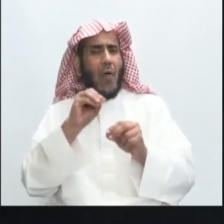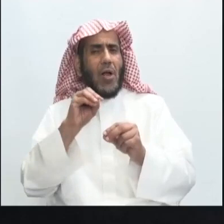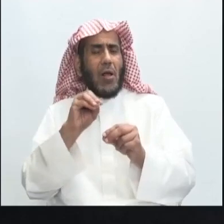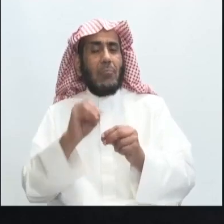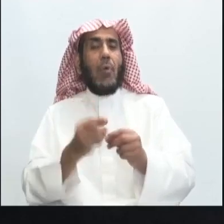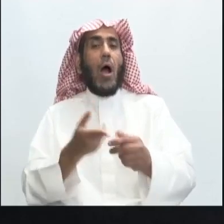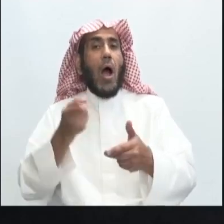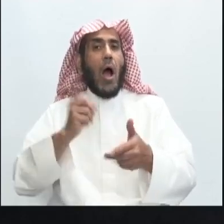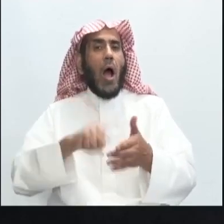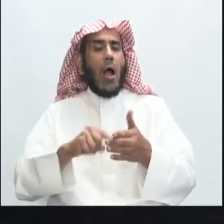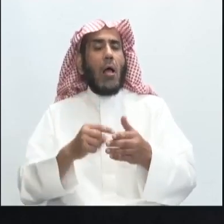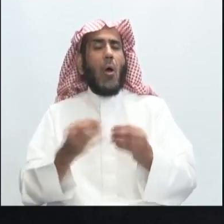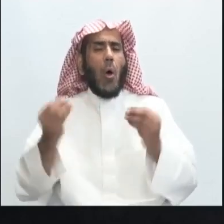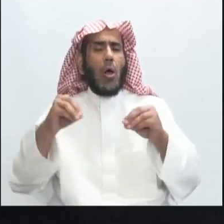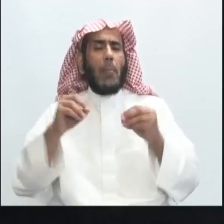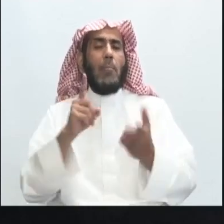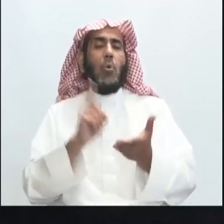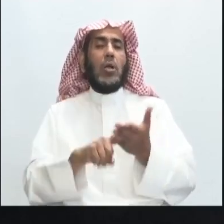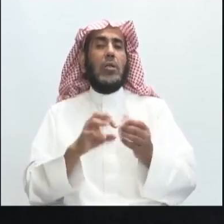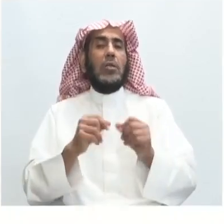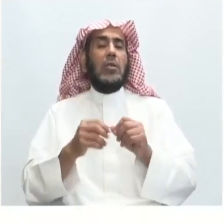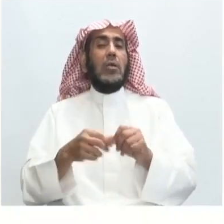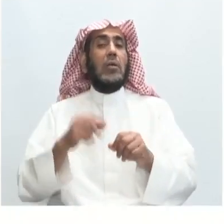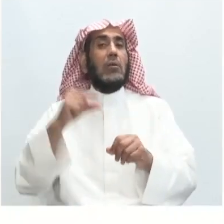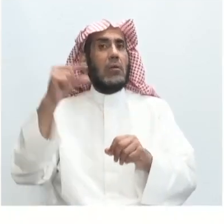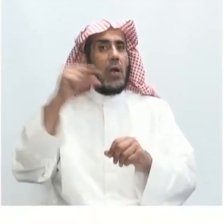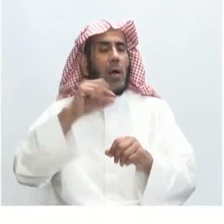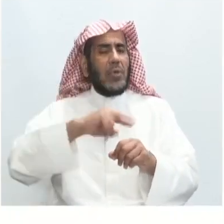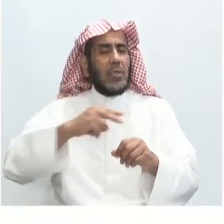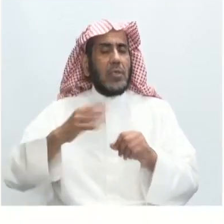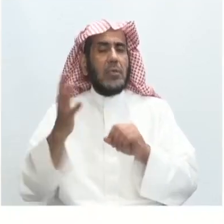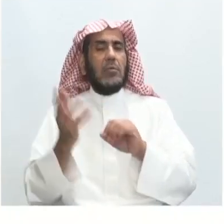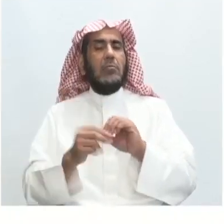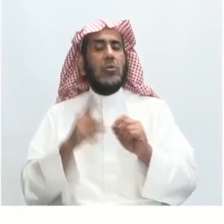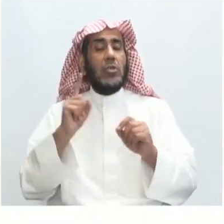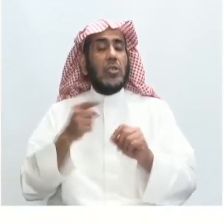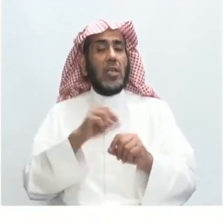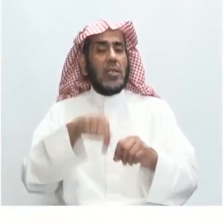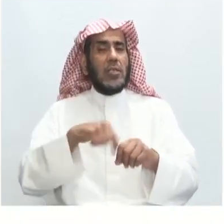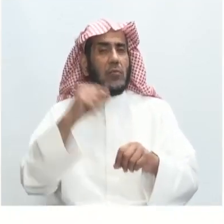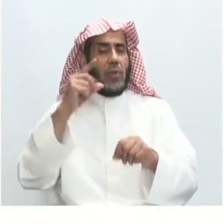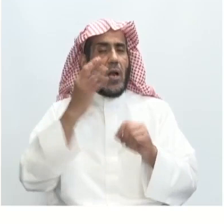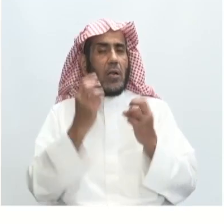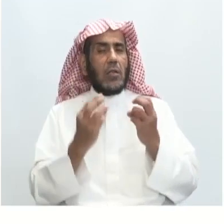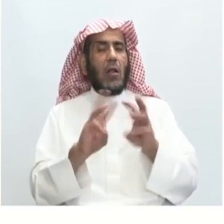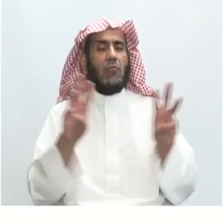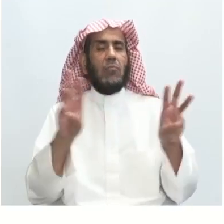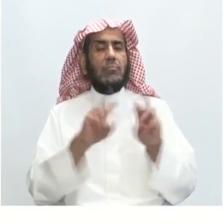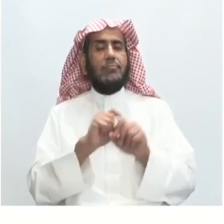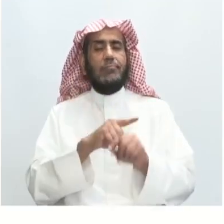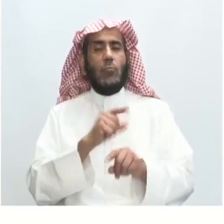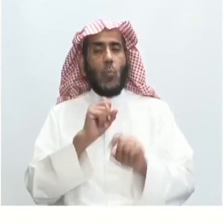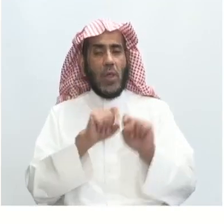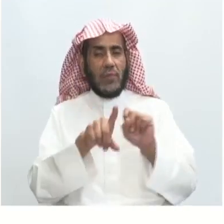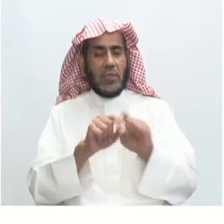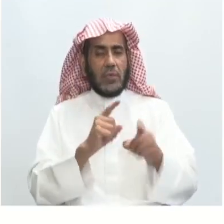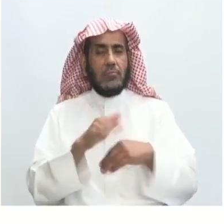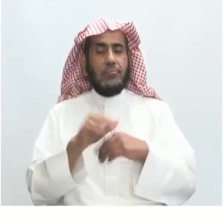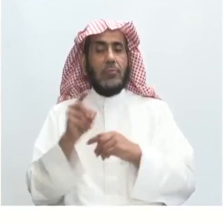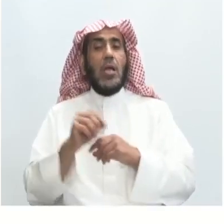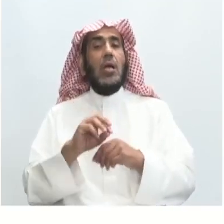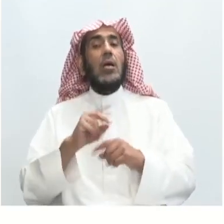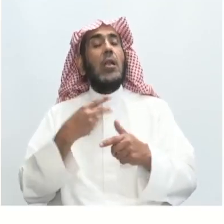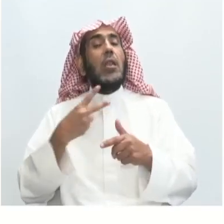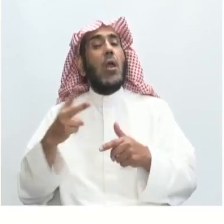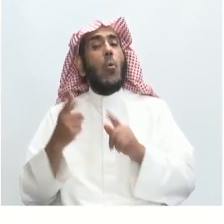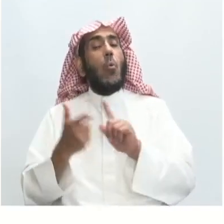من مؤكد نوعان انشاء ايضا هذا هو رابط الدرس الرقميه الذي يتعلق بدرس الانشاء نوعان